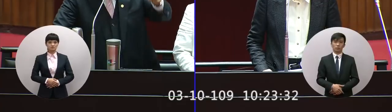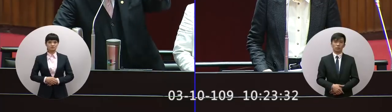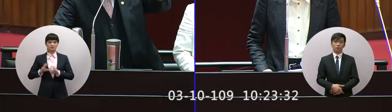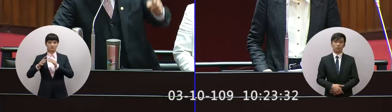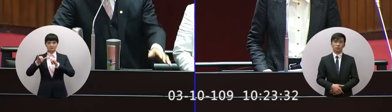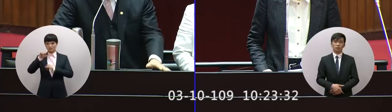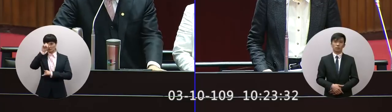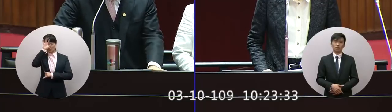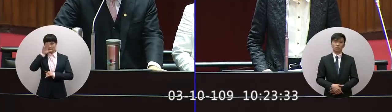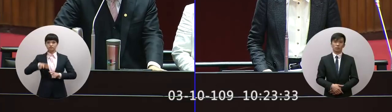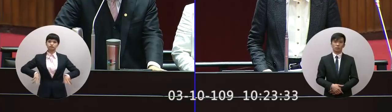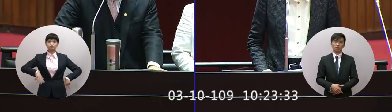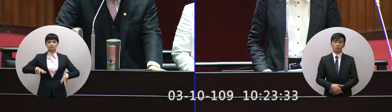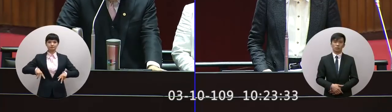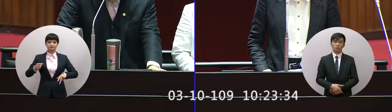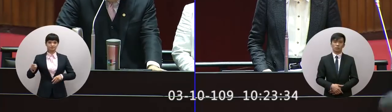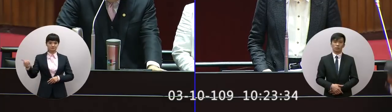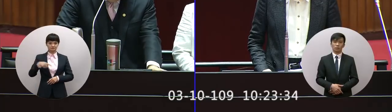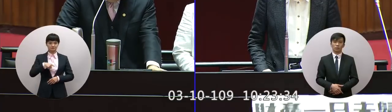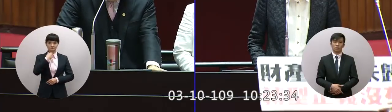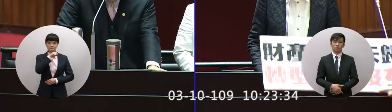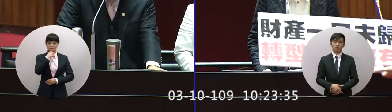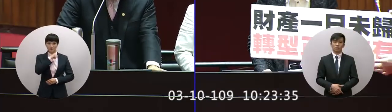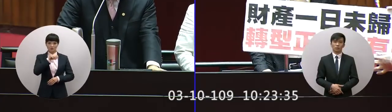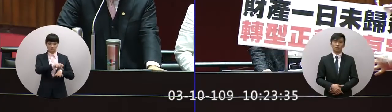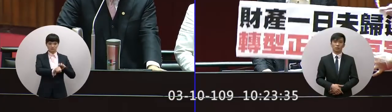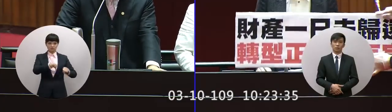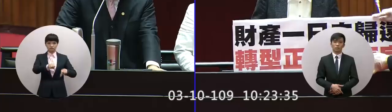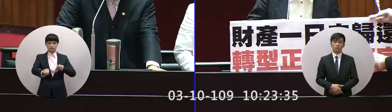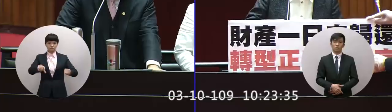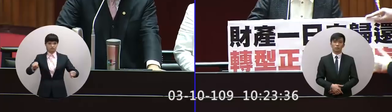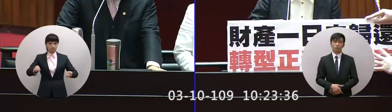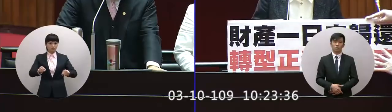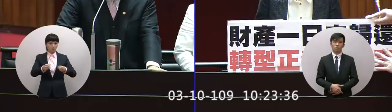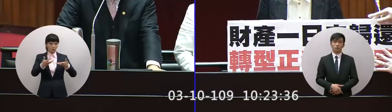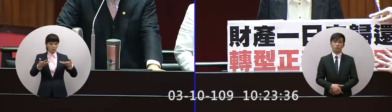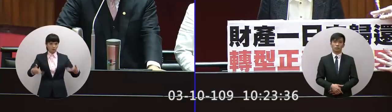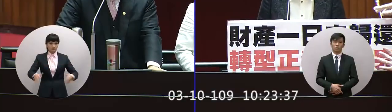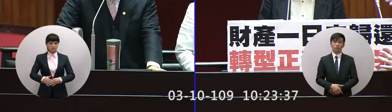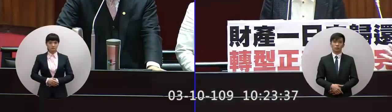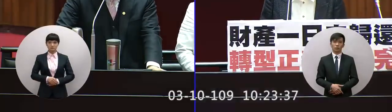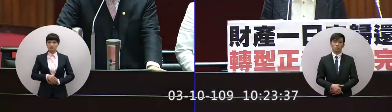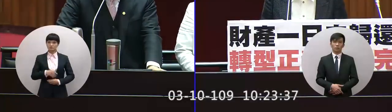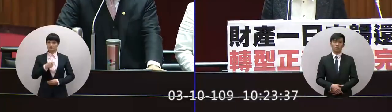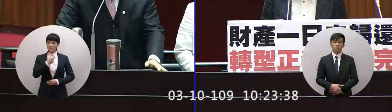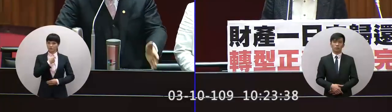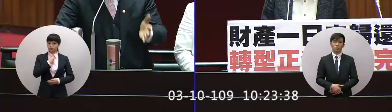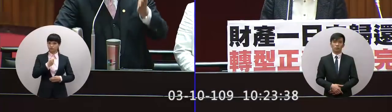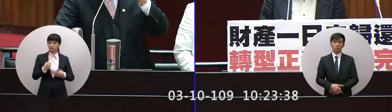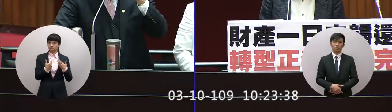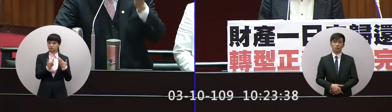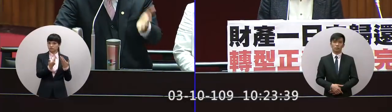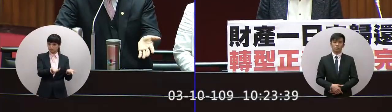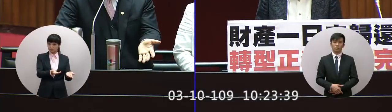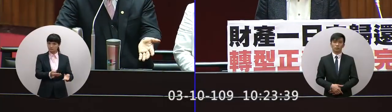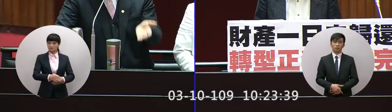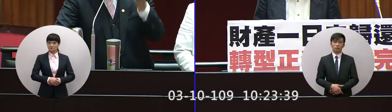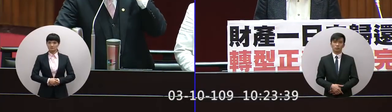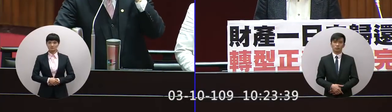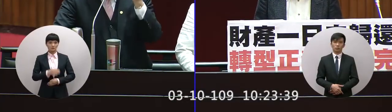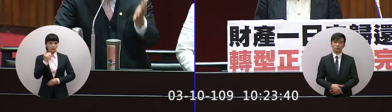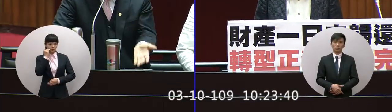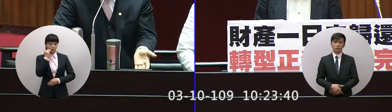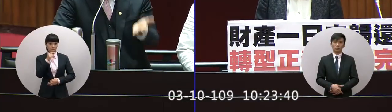湾，什么都是用占的。那所以这一些应该归还，应该归还。如果有主